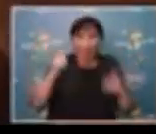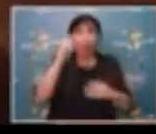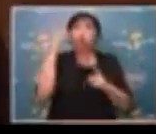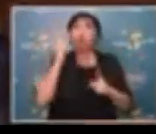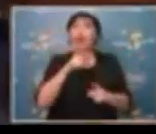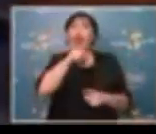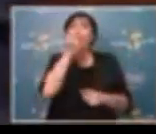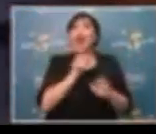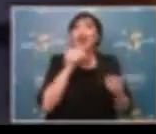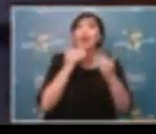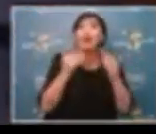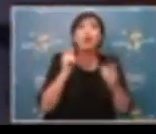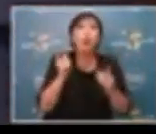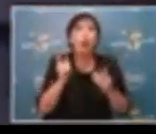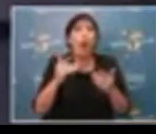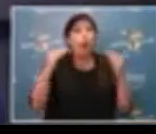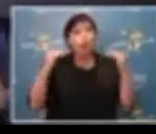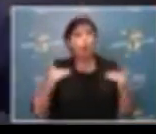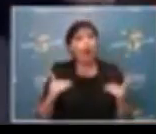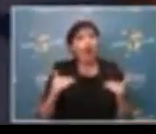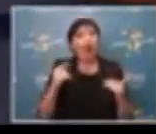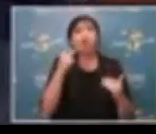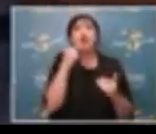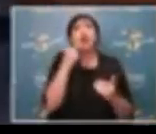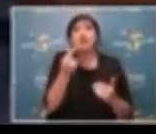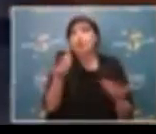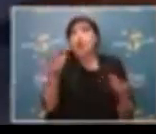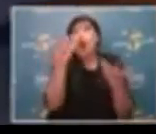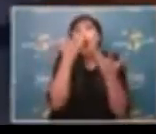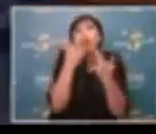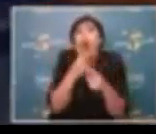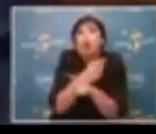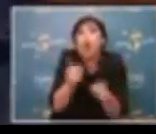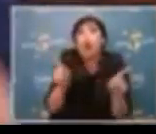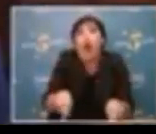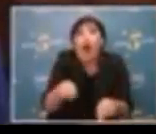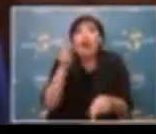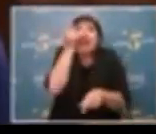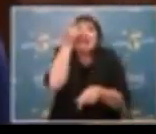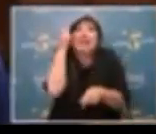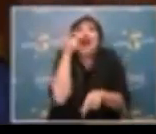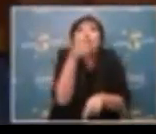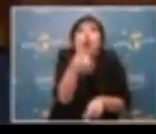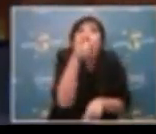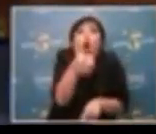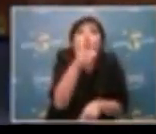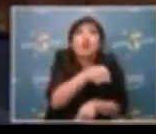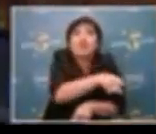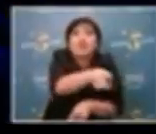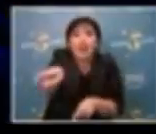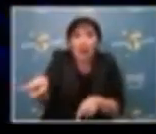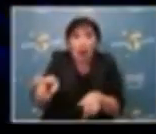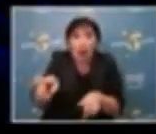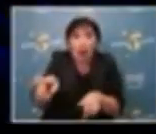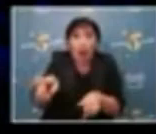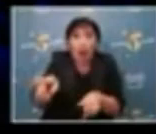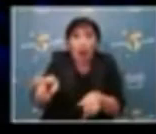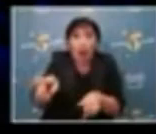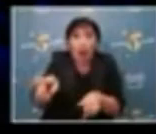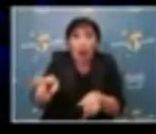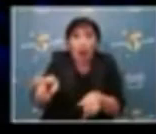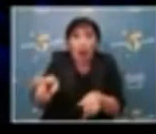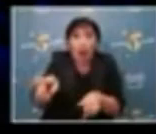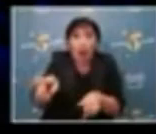parlamentari. Ma volare bassi e dire l'avete voluto anche voi, è un'idea vostra, prendetevela. Avete capito